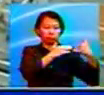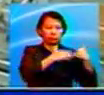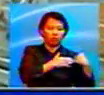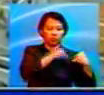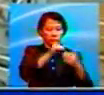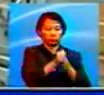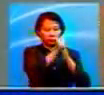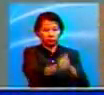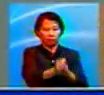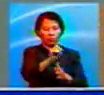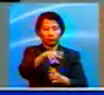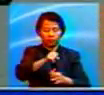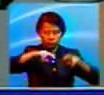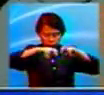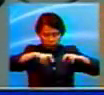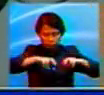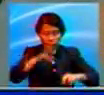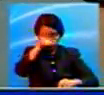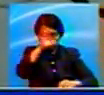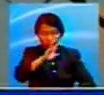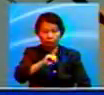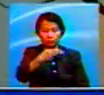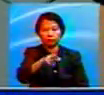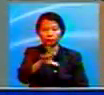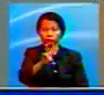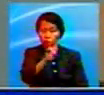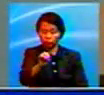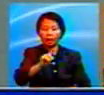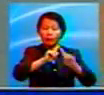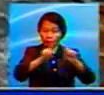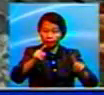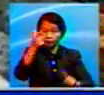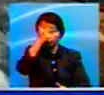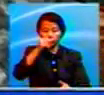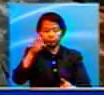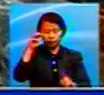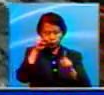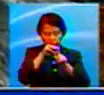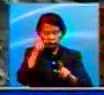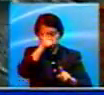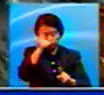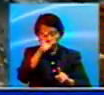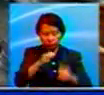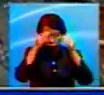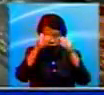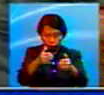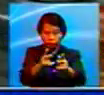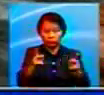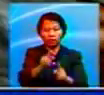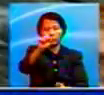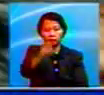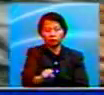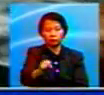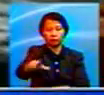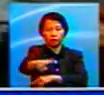untuk mengetuai operasi dan siasatan dalam pencarian MH370, tetapi disebabkan misi mencari masih lagi tertumpu ke kawasan selatan